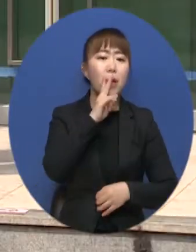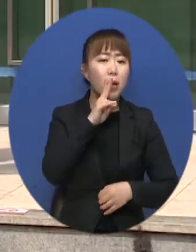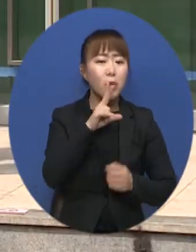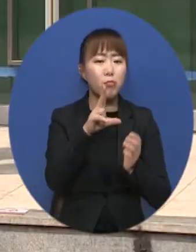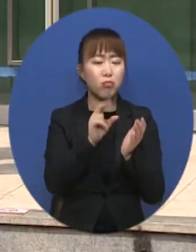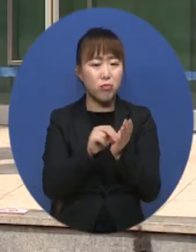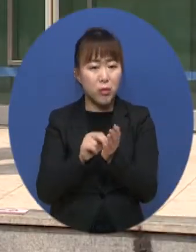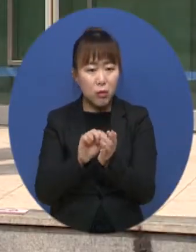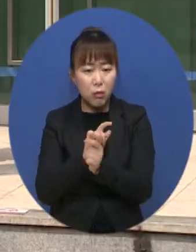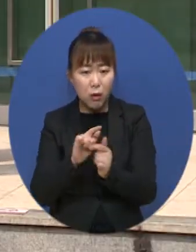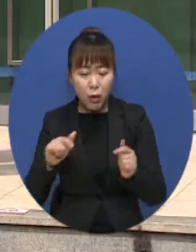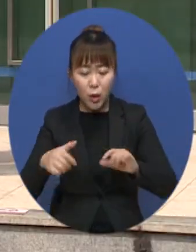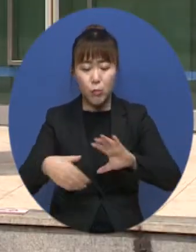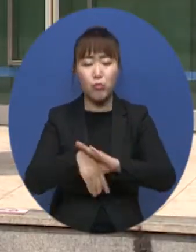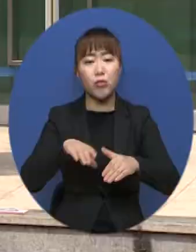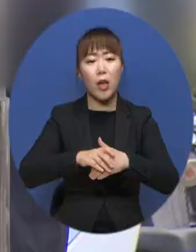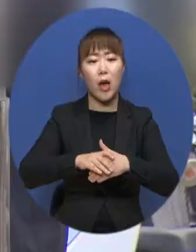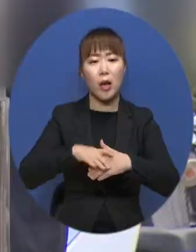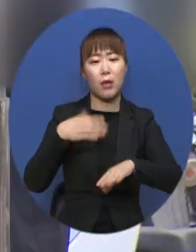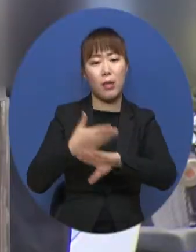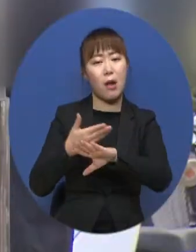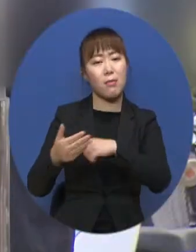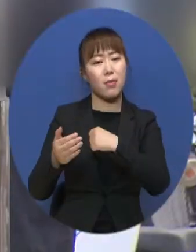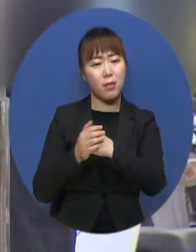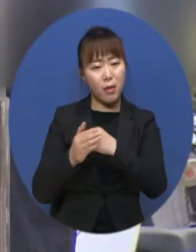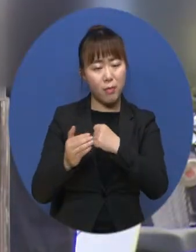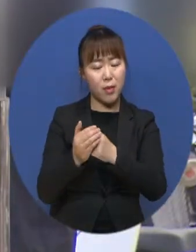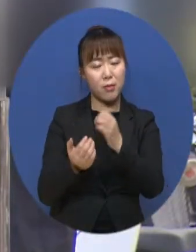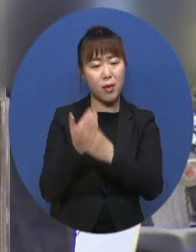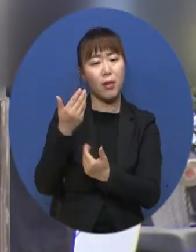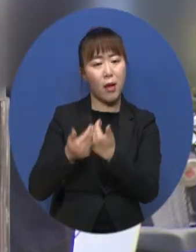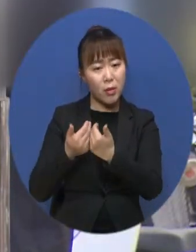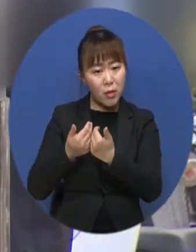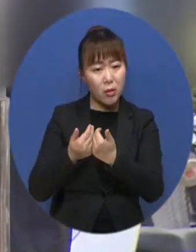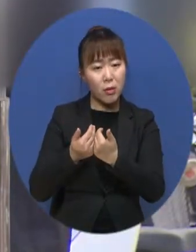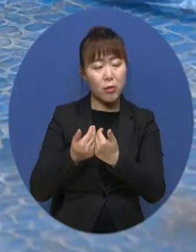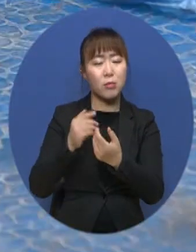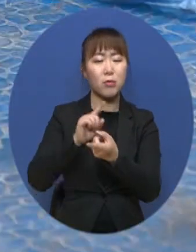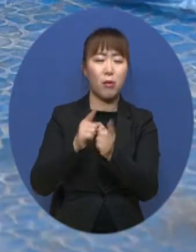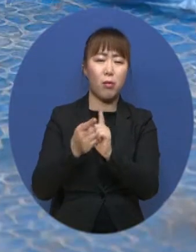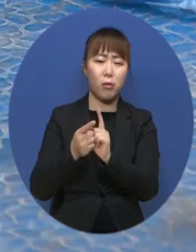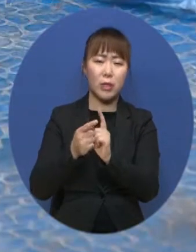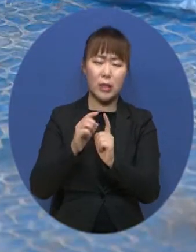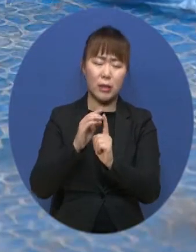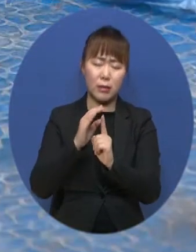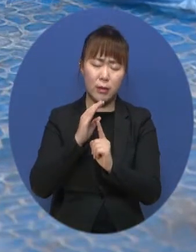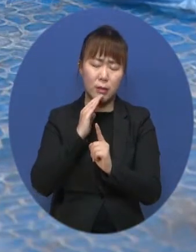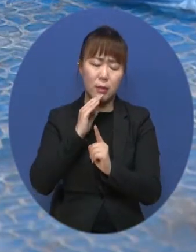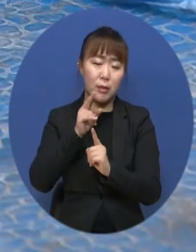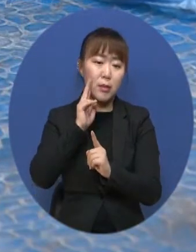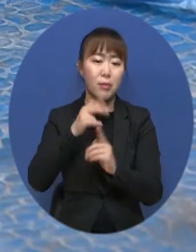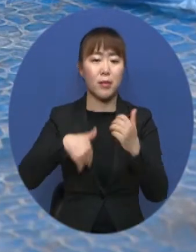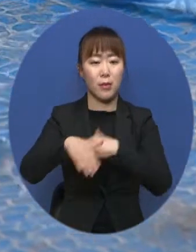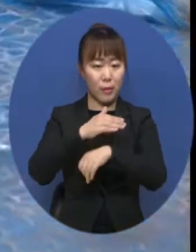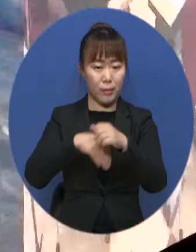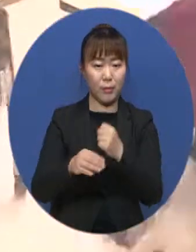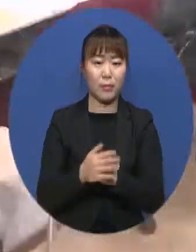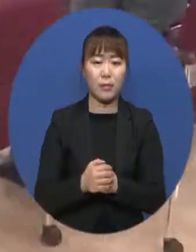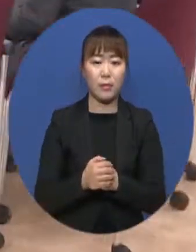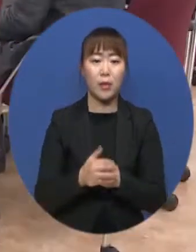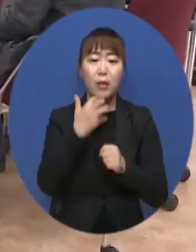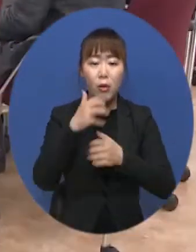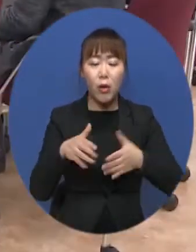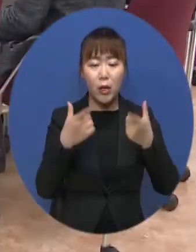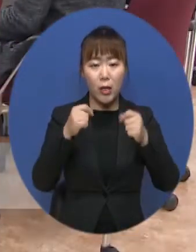등 문화 차이에서 오는 이웃 간 거리는 내 외국인 간 갈등으로까지 실제 이어지고 있는 상황.